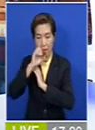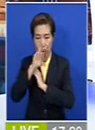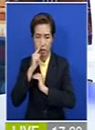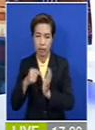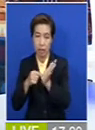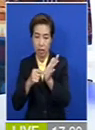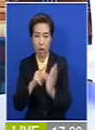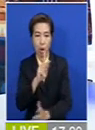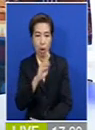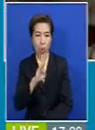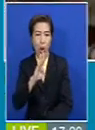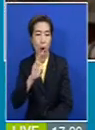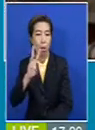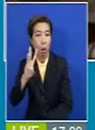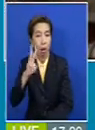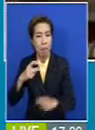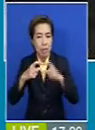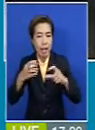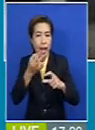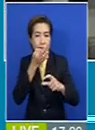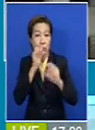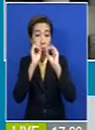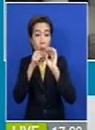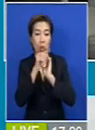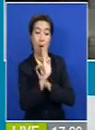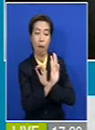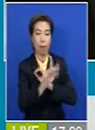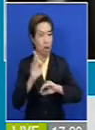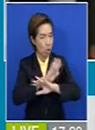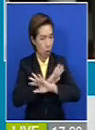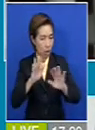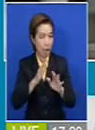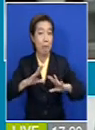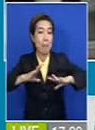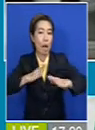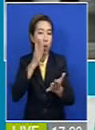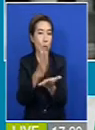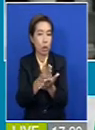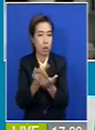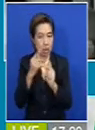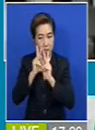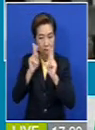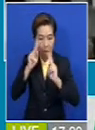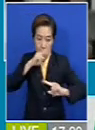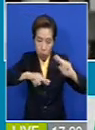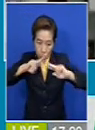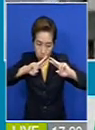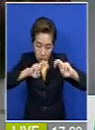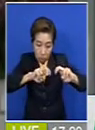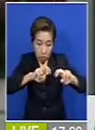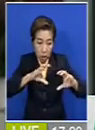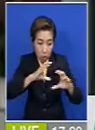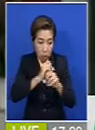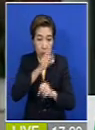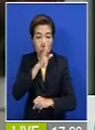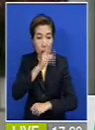าชีพหรือกมว.พักใบอนุญาตคุณครูท่านนี้รวมถึงตั้งกรรมการสอบสวนข้อเท็จจริงถ้าผิดจริงจะเส